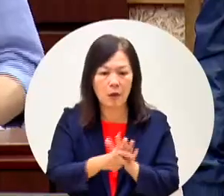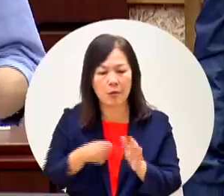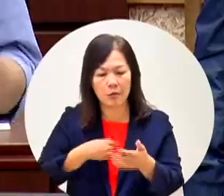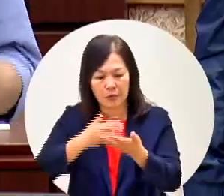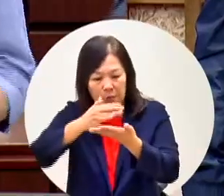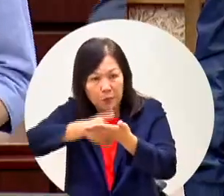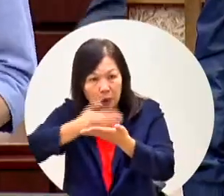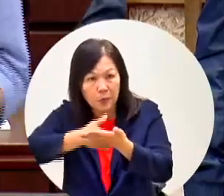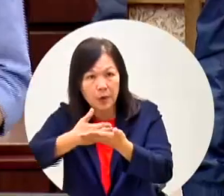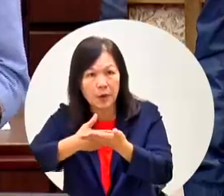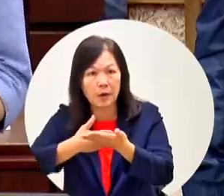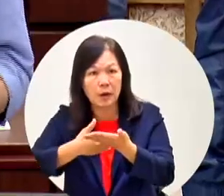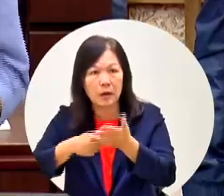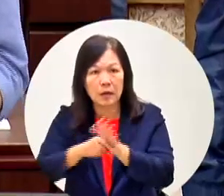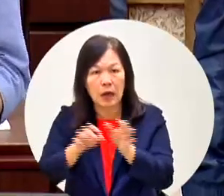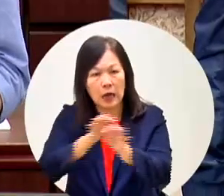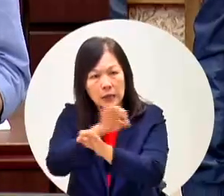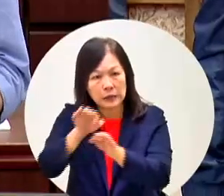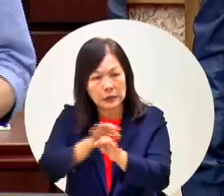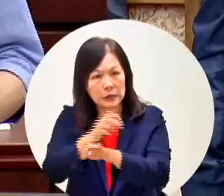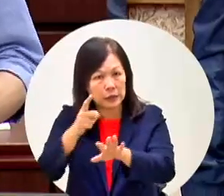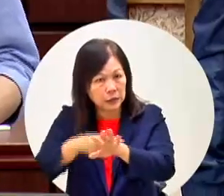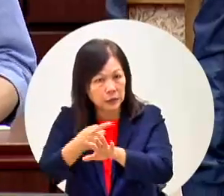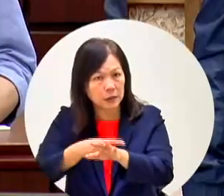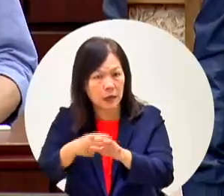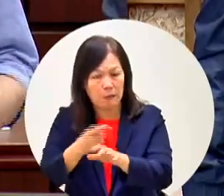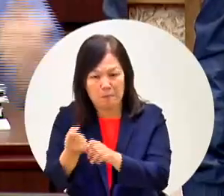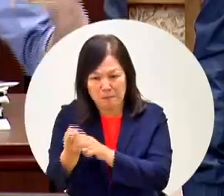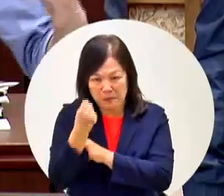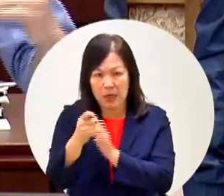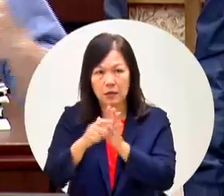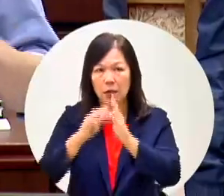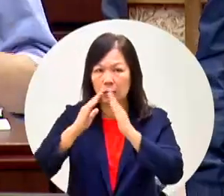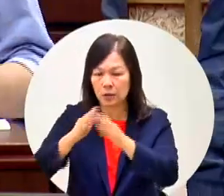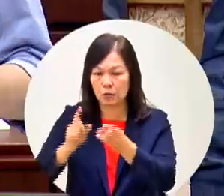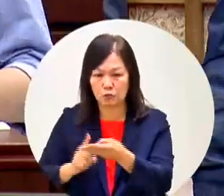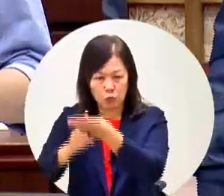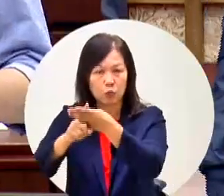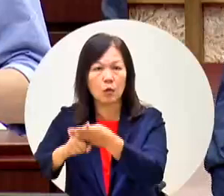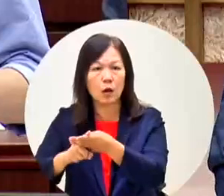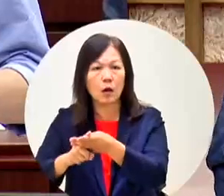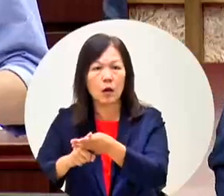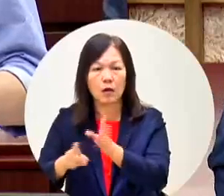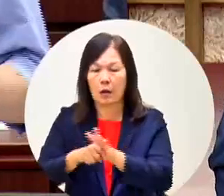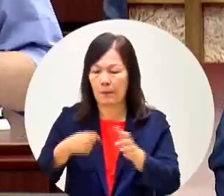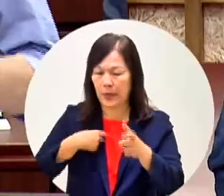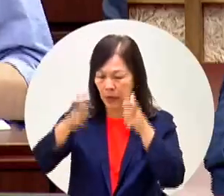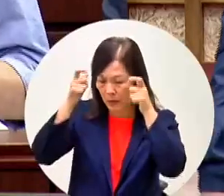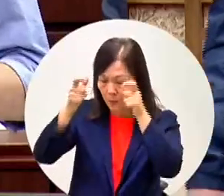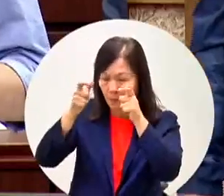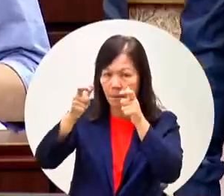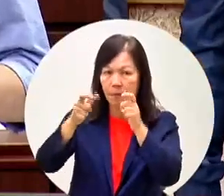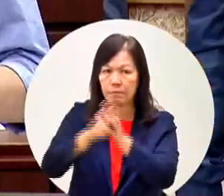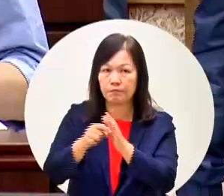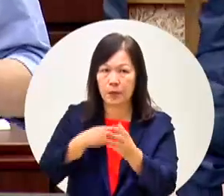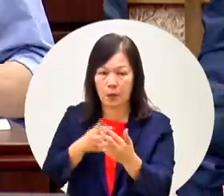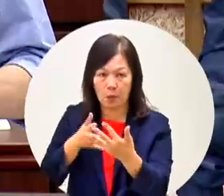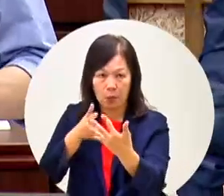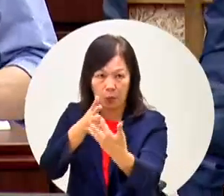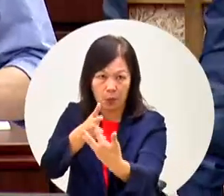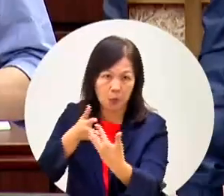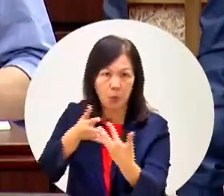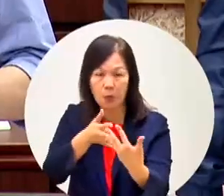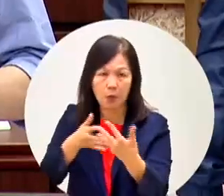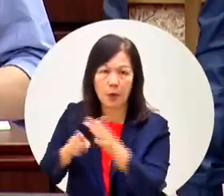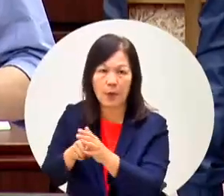格比较强烈的城市为主，让我们高雄市赶快借着这样的一个交流，然后使得我们高